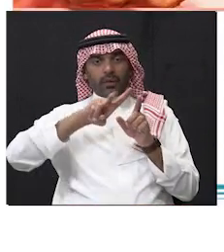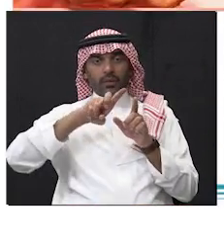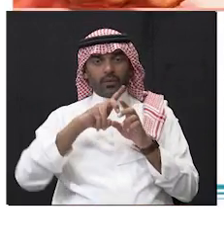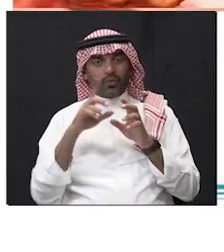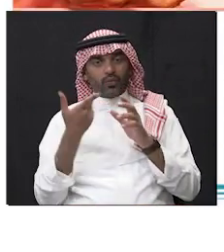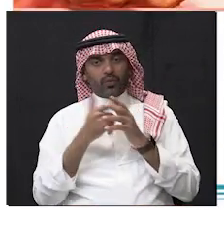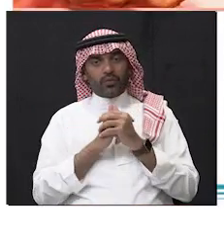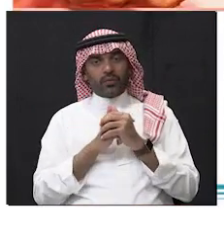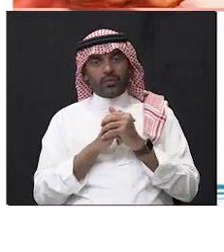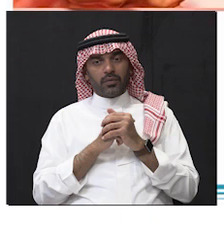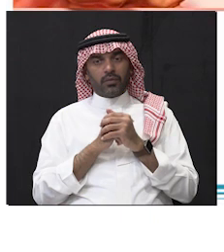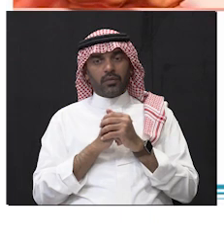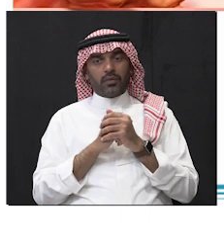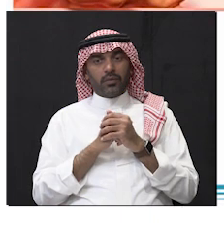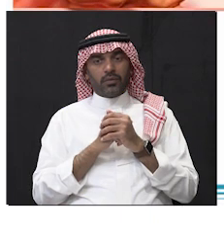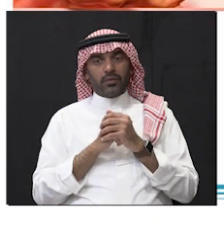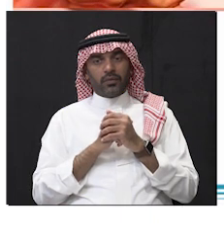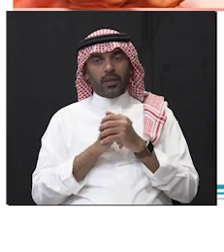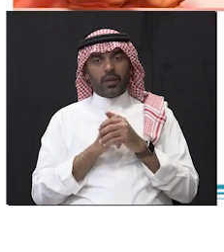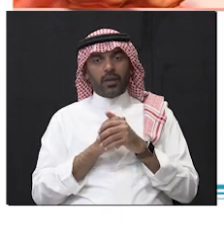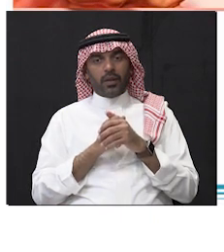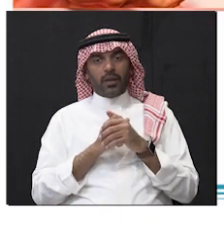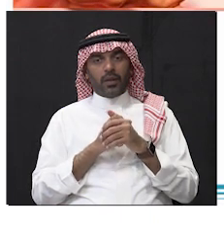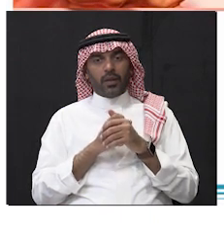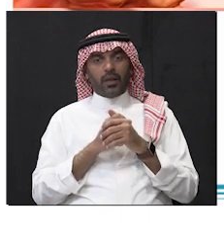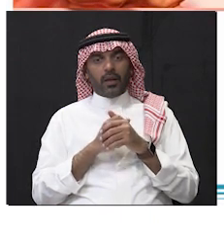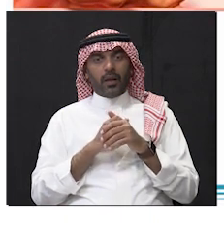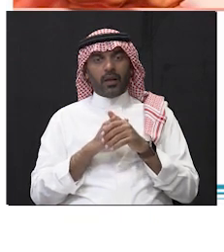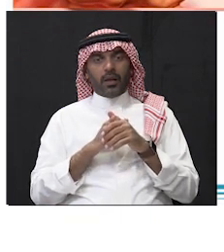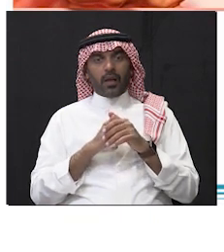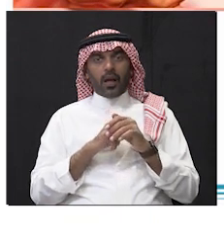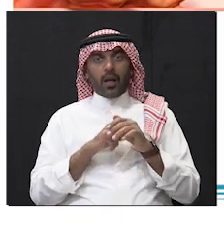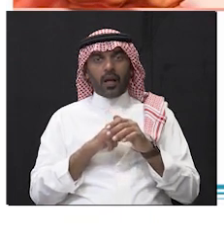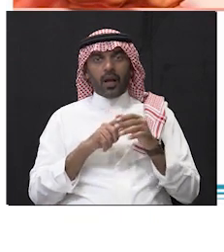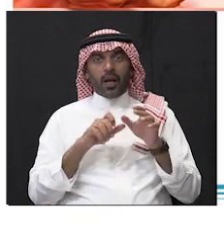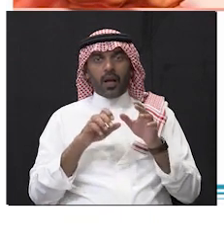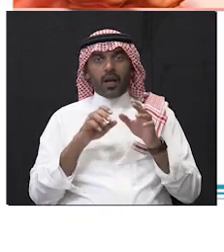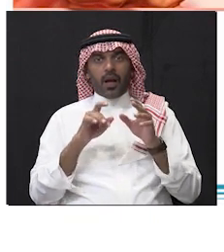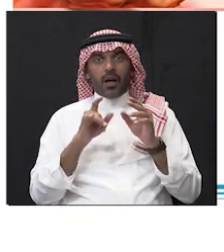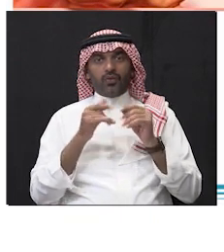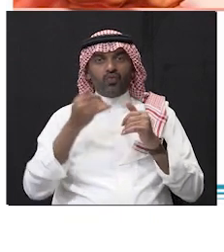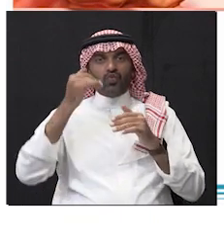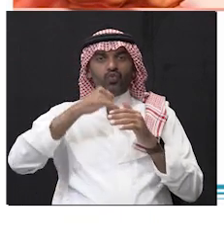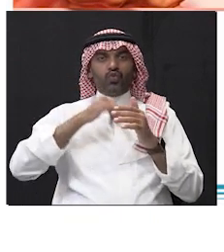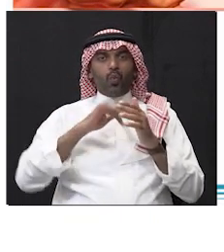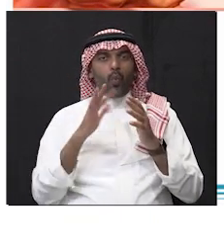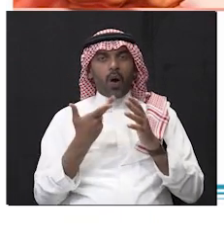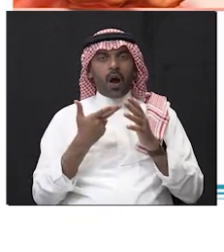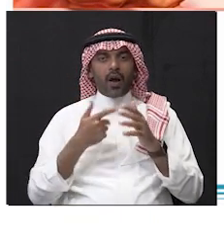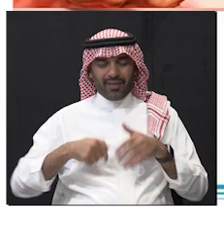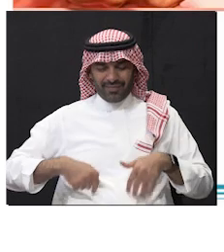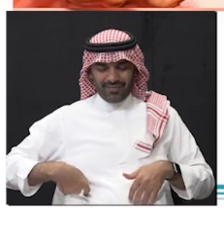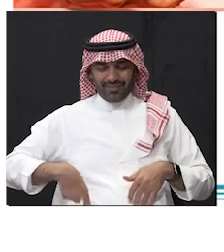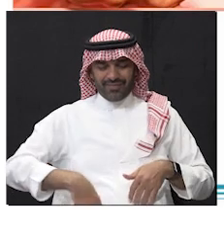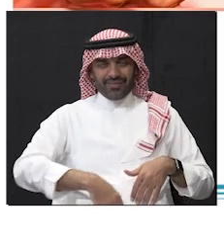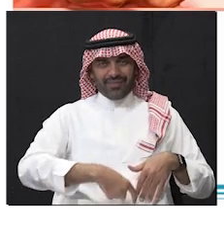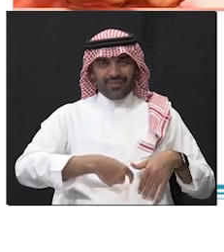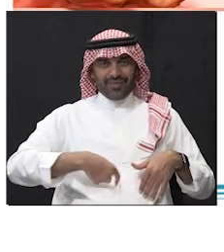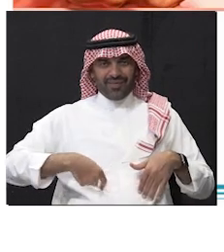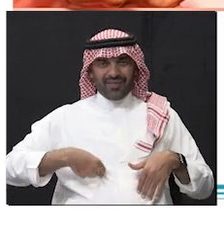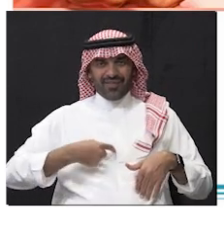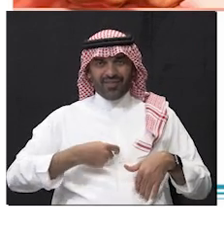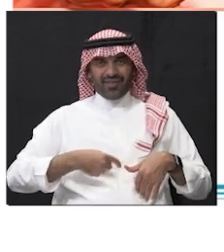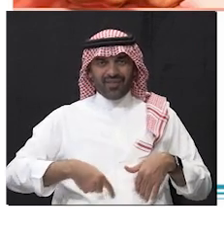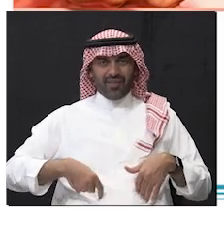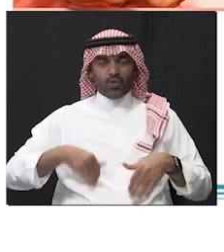معيشتها أحسنتم متطفلة، حيث تعيش في أمعاء الكائنات الحية وبالتالي تسبب لهم